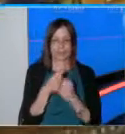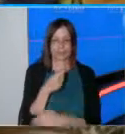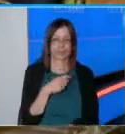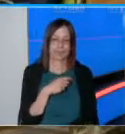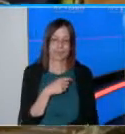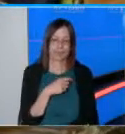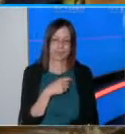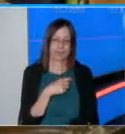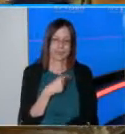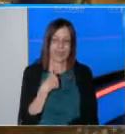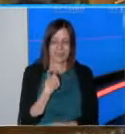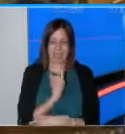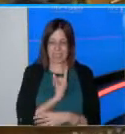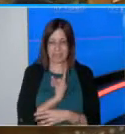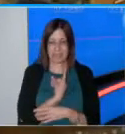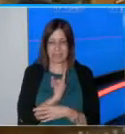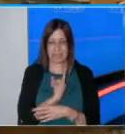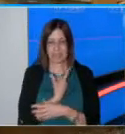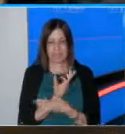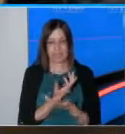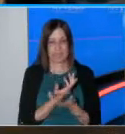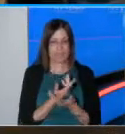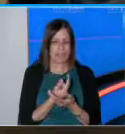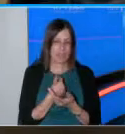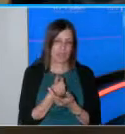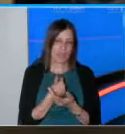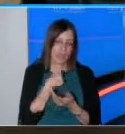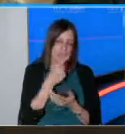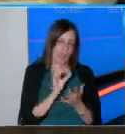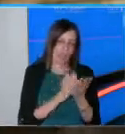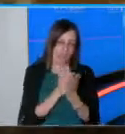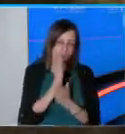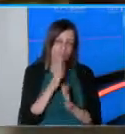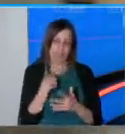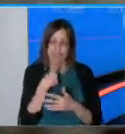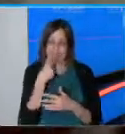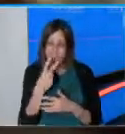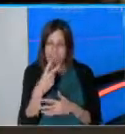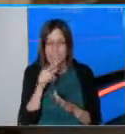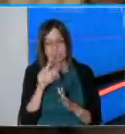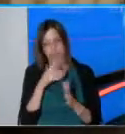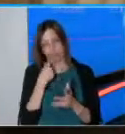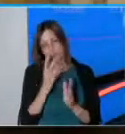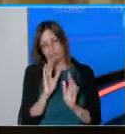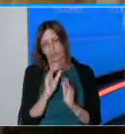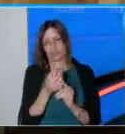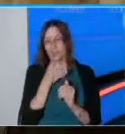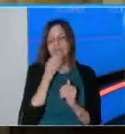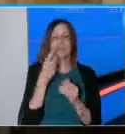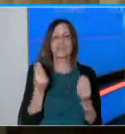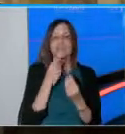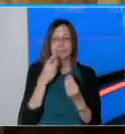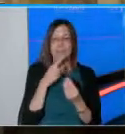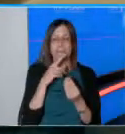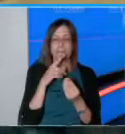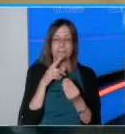וממש, אני למשל אישית, אין לי שום, כאילו, אני דוברת אמת, מה שאני רואה, זה מה שאני... אבל אז כשאתם, הדברים שאתם